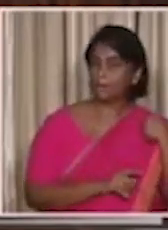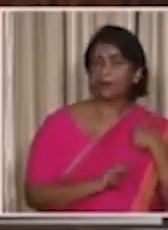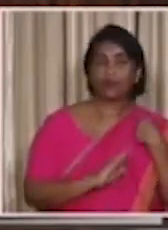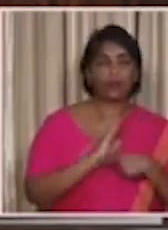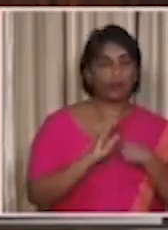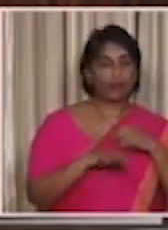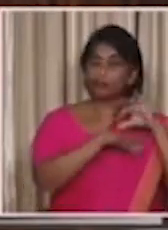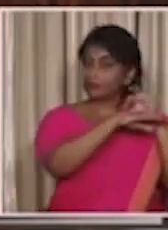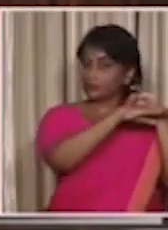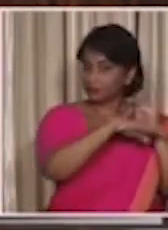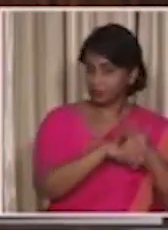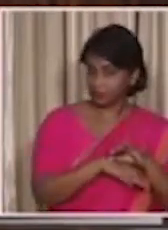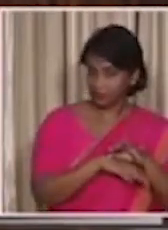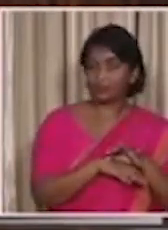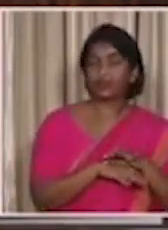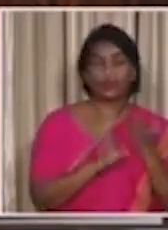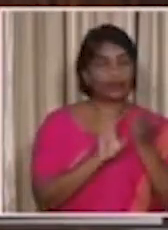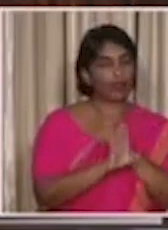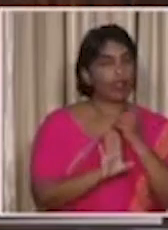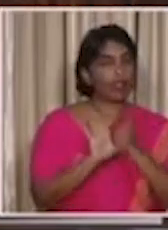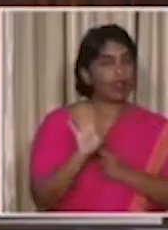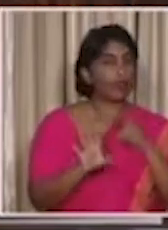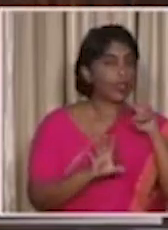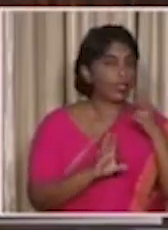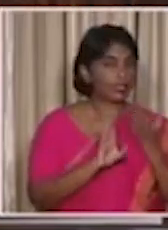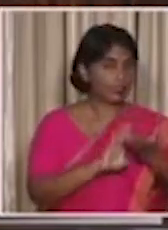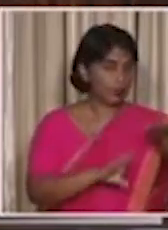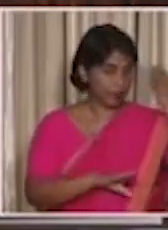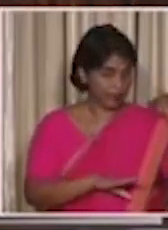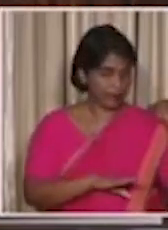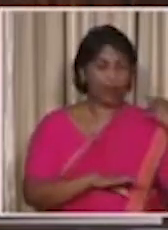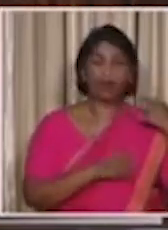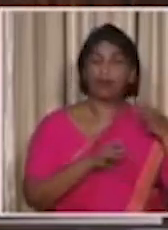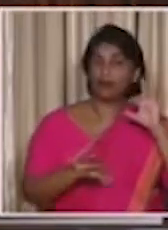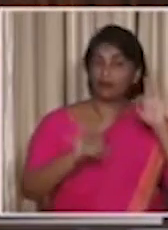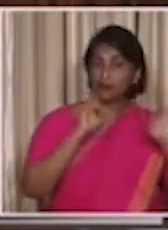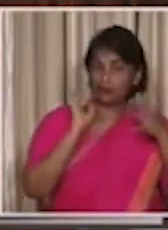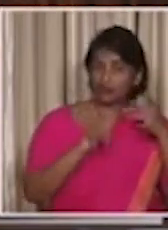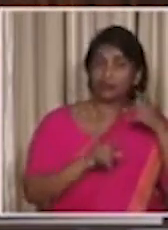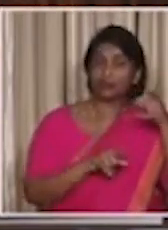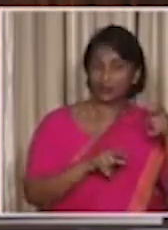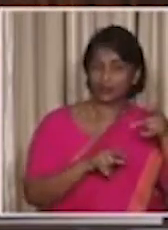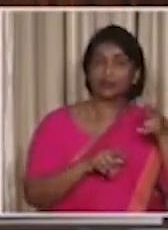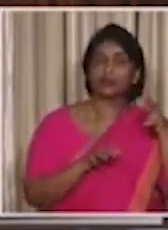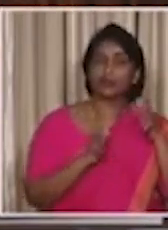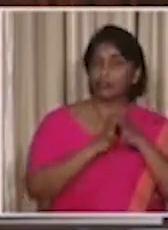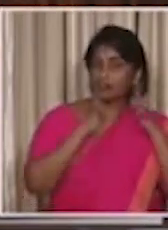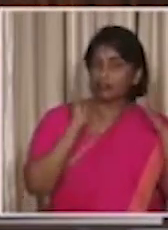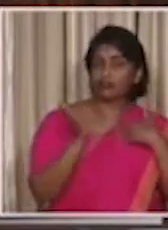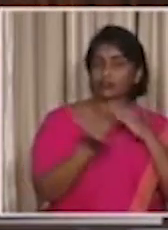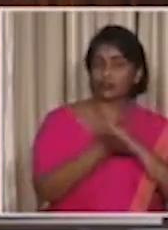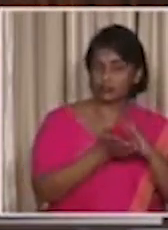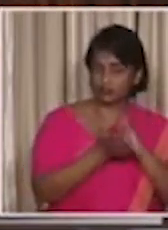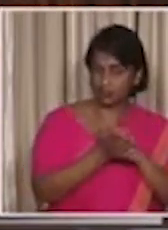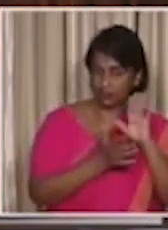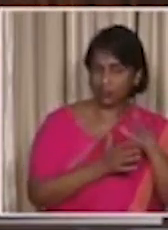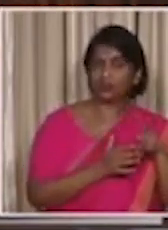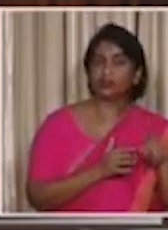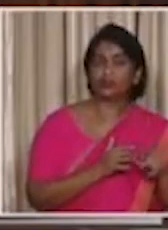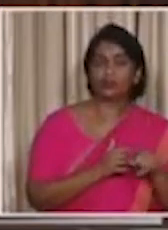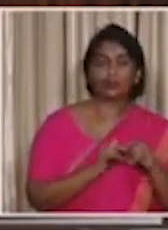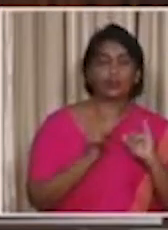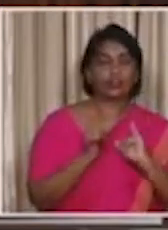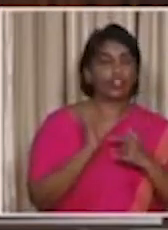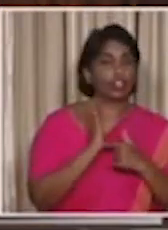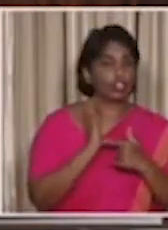ලංකාවට ගෙන්වා ගත්තේ මීට අවුරුදු 200කට කලින්. වතුකරේ වෙනුවෙන් විශාල සේවයක් කළ සෞම්‍ය